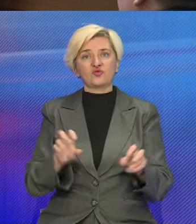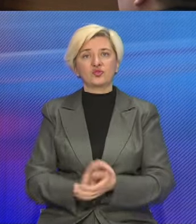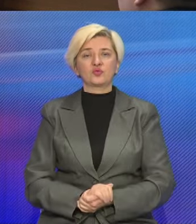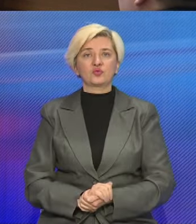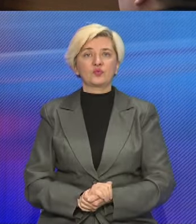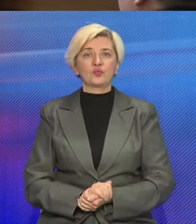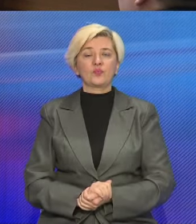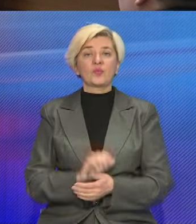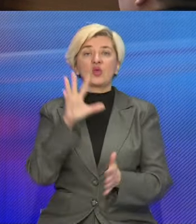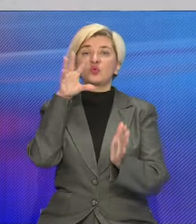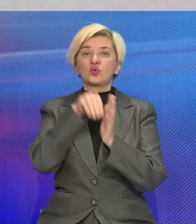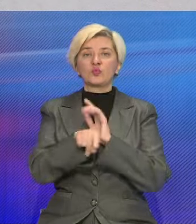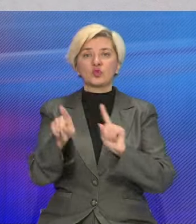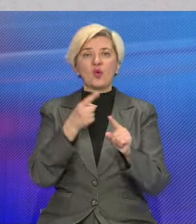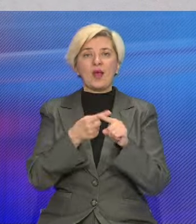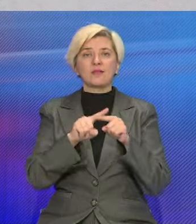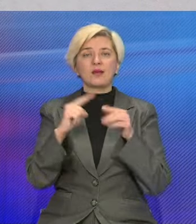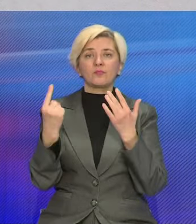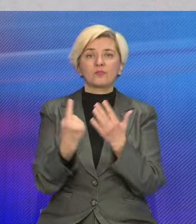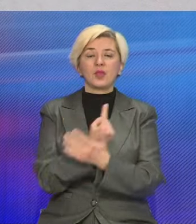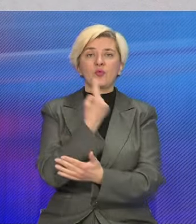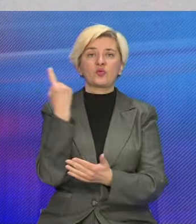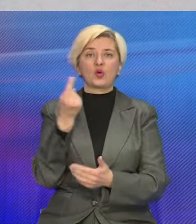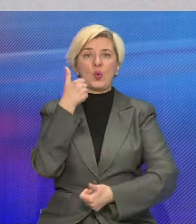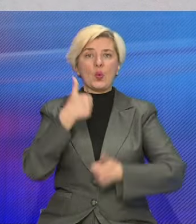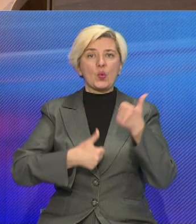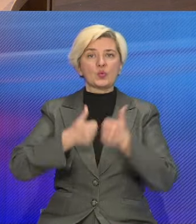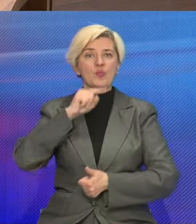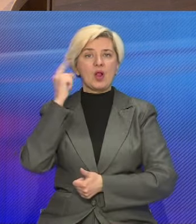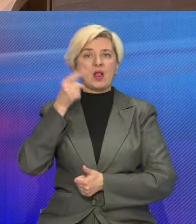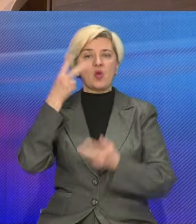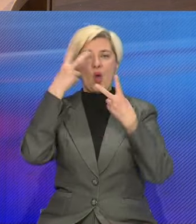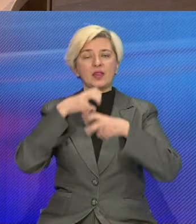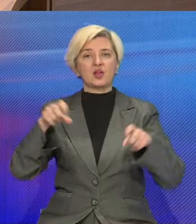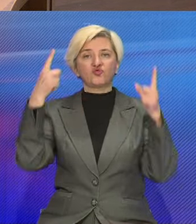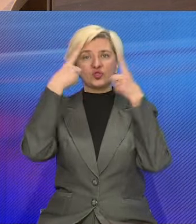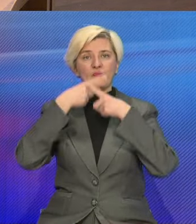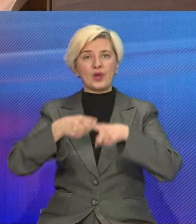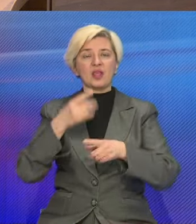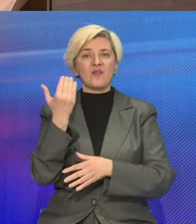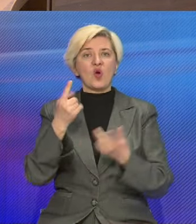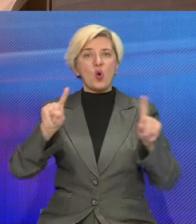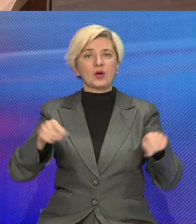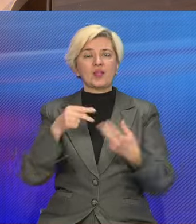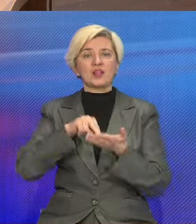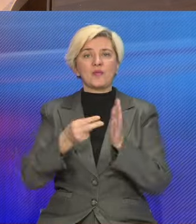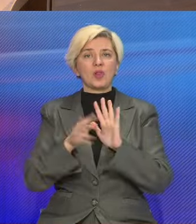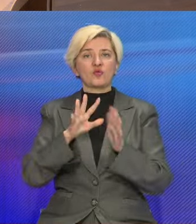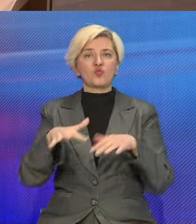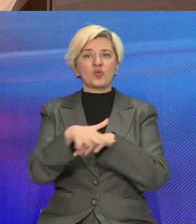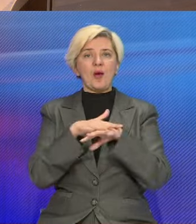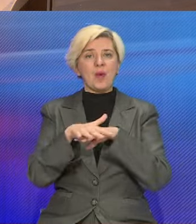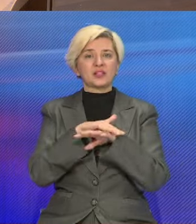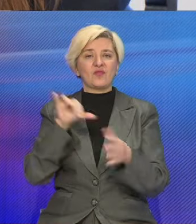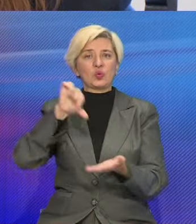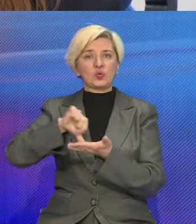З уліком того, що гэта дебютний конкурс молодіжних аналітичних проєкта, його організатори не розлічують на масовий у діл. Але